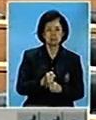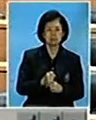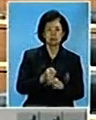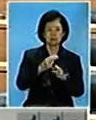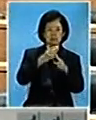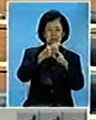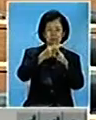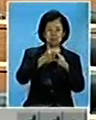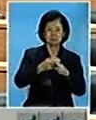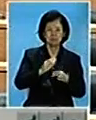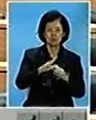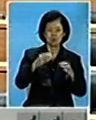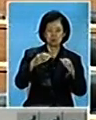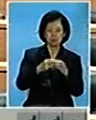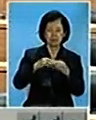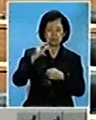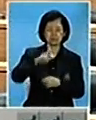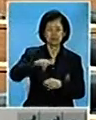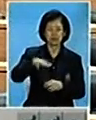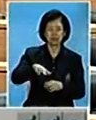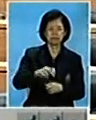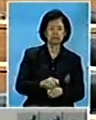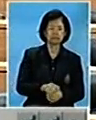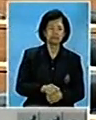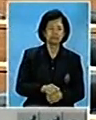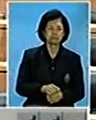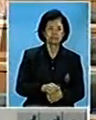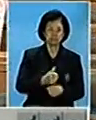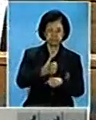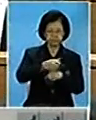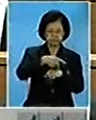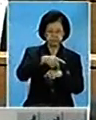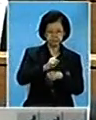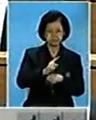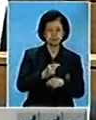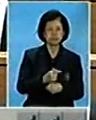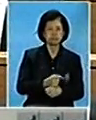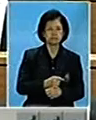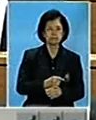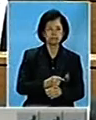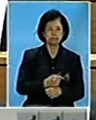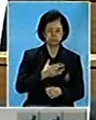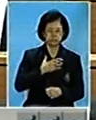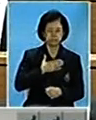ชีรายชื่อพรรคเพื่อไทยท่านประธานที่เคารพครับเมื่อกับ